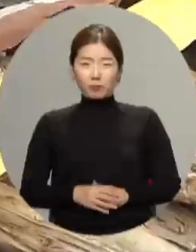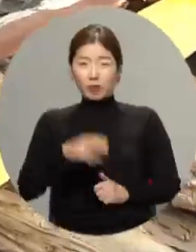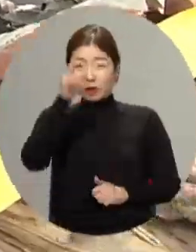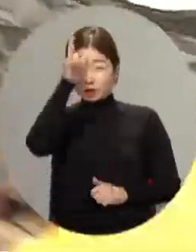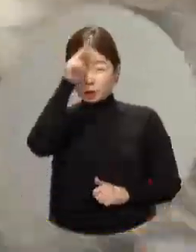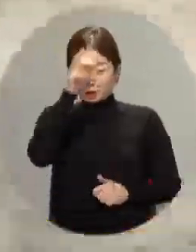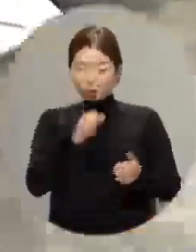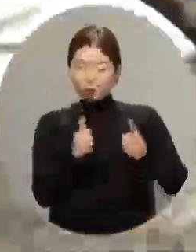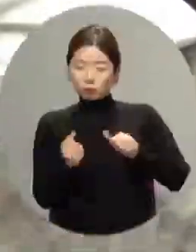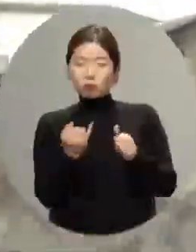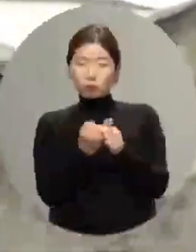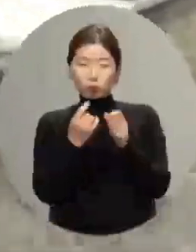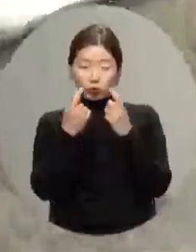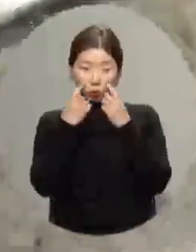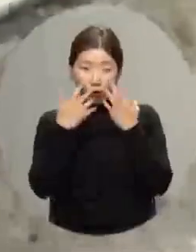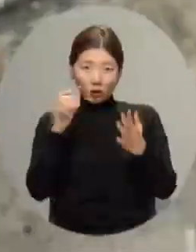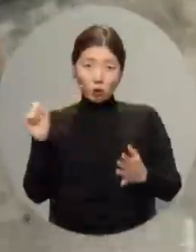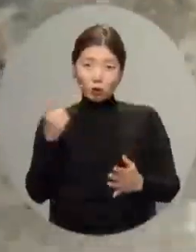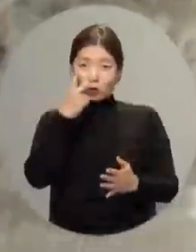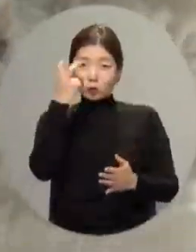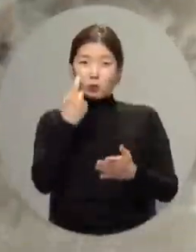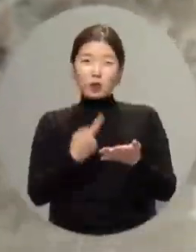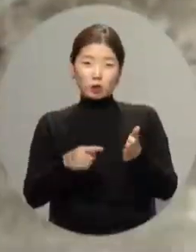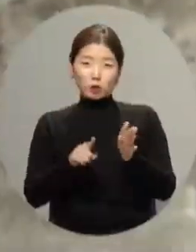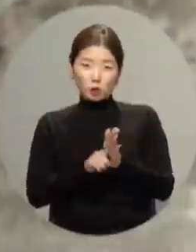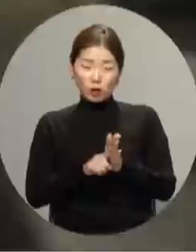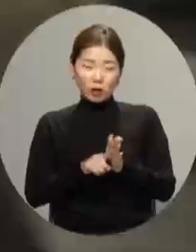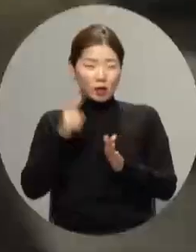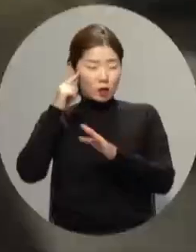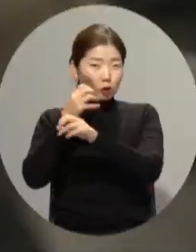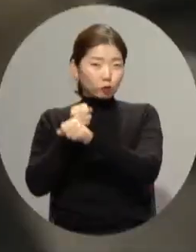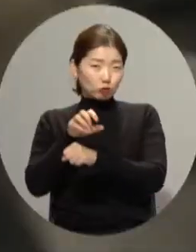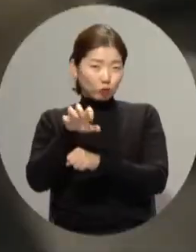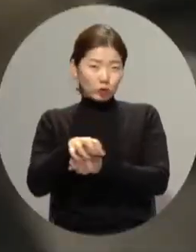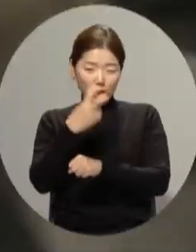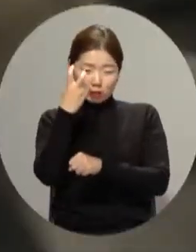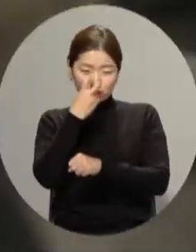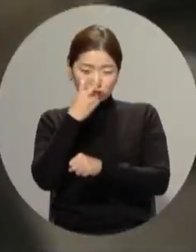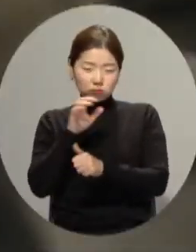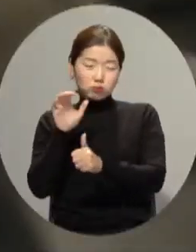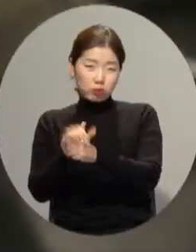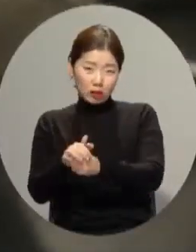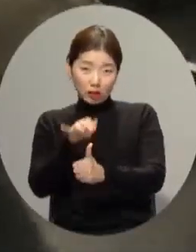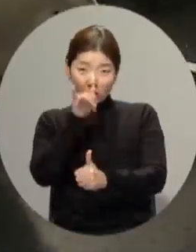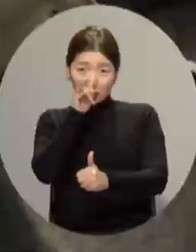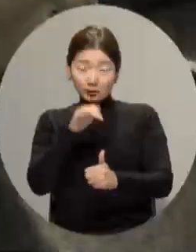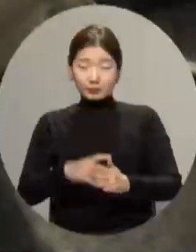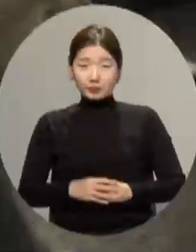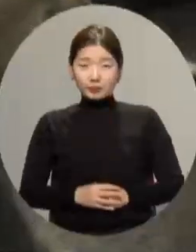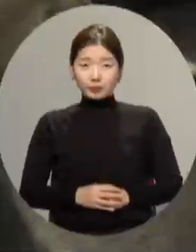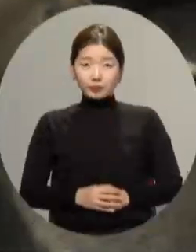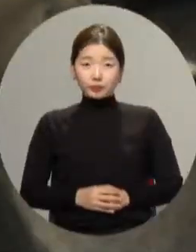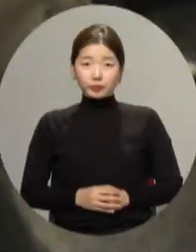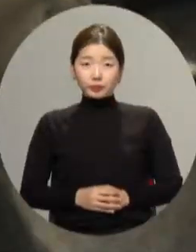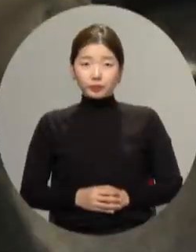경찰은 숨진 부부의 정확한 사인을 확인하기 위해 국립과학수사연구원에 부검을 의뢰했습니다. MBC 뉴스 정자영입니다.